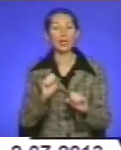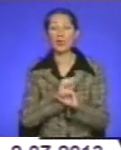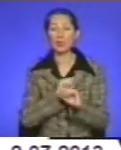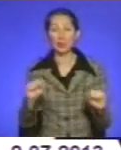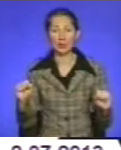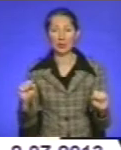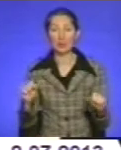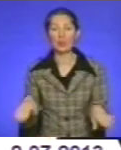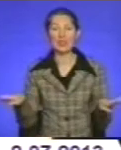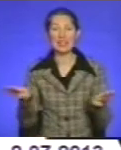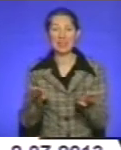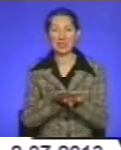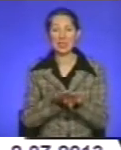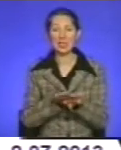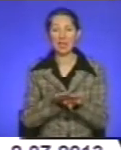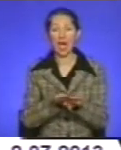Закриття хлібокомбінатів.